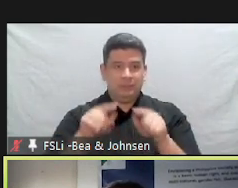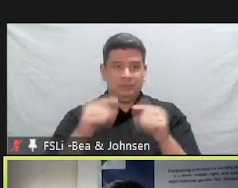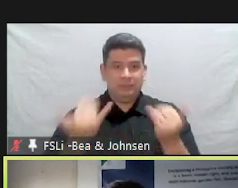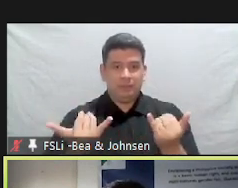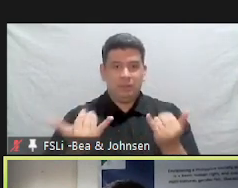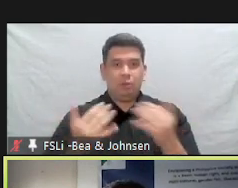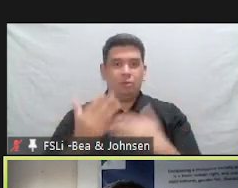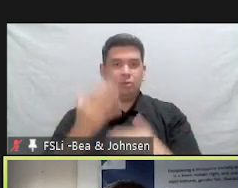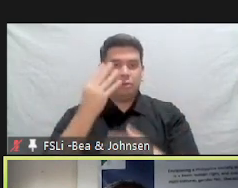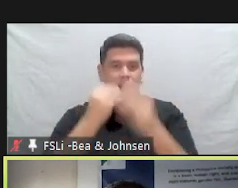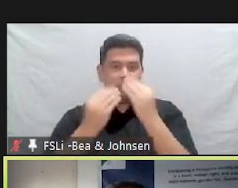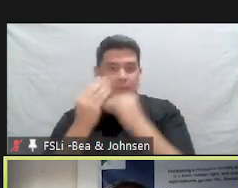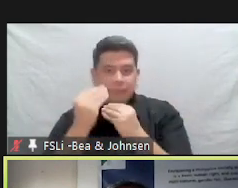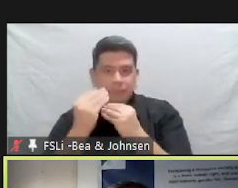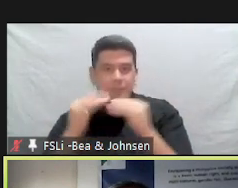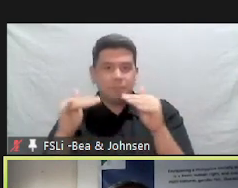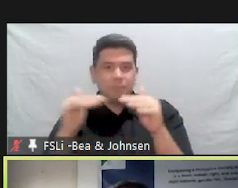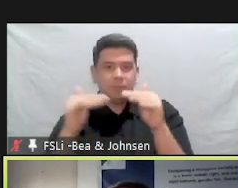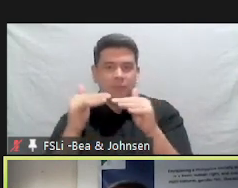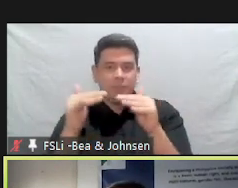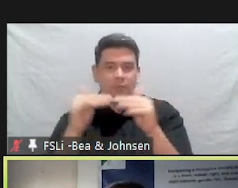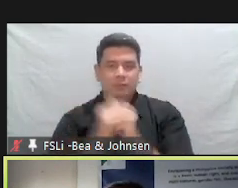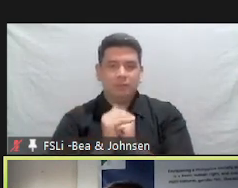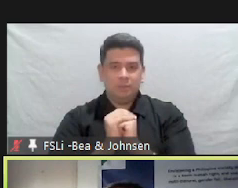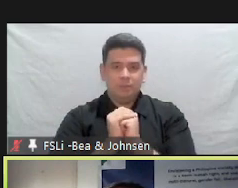learning session tungkol sa